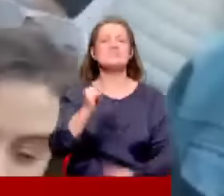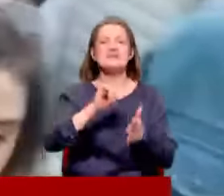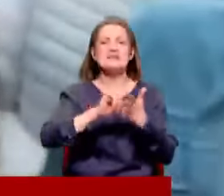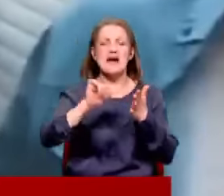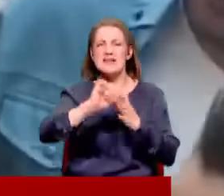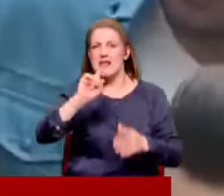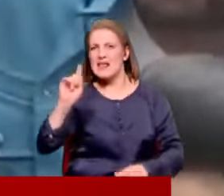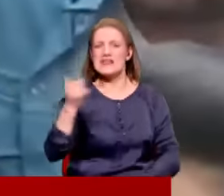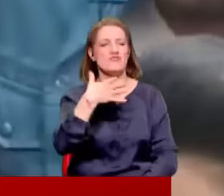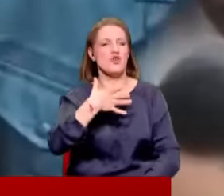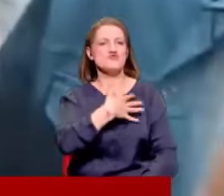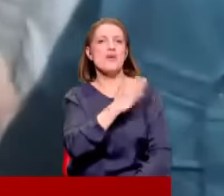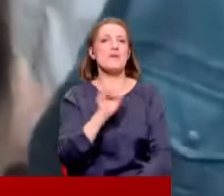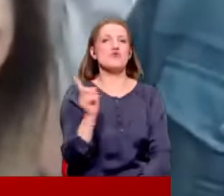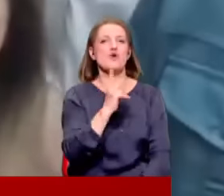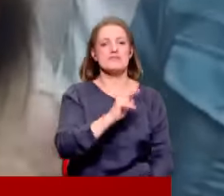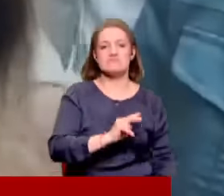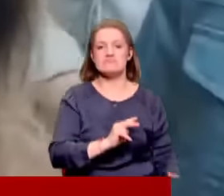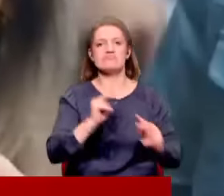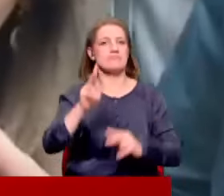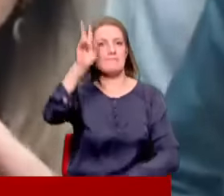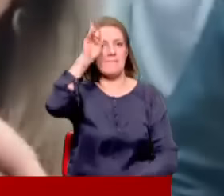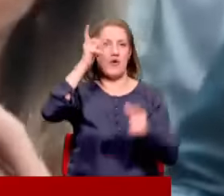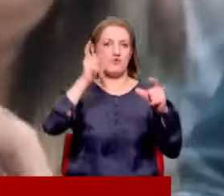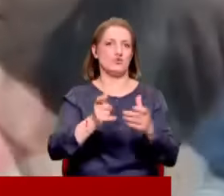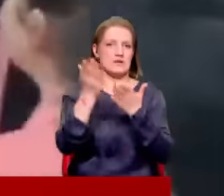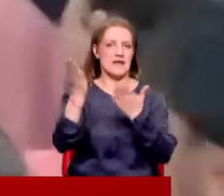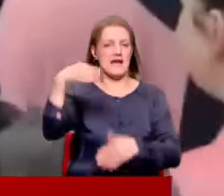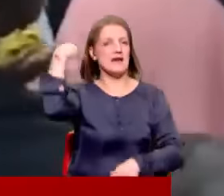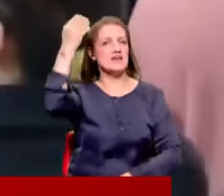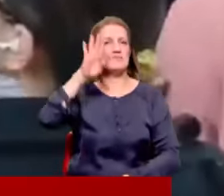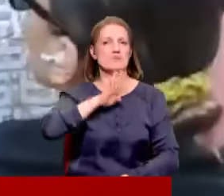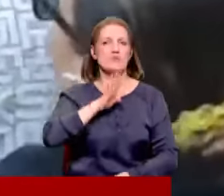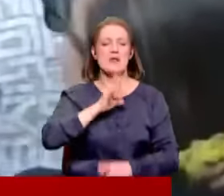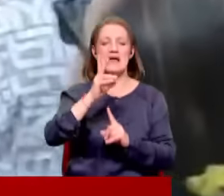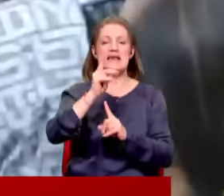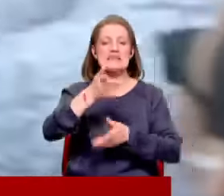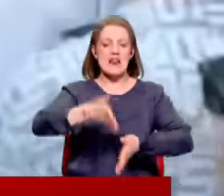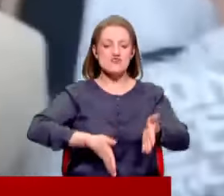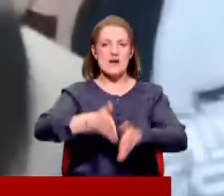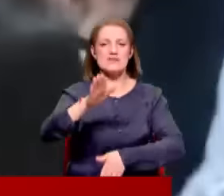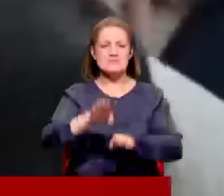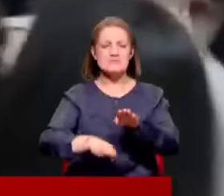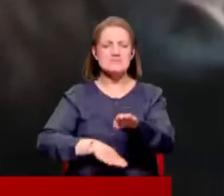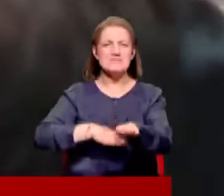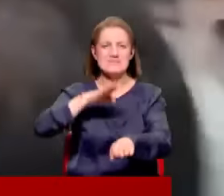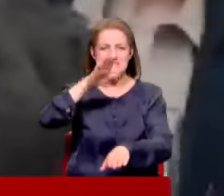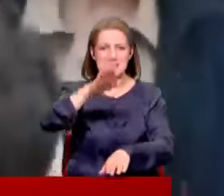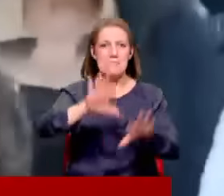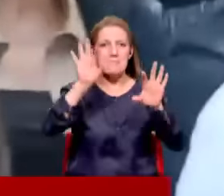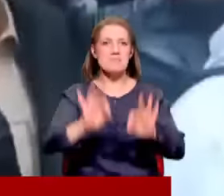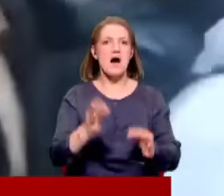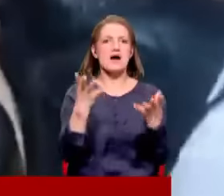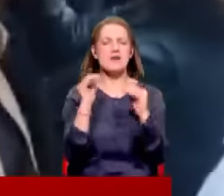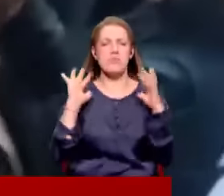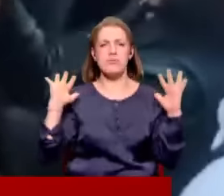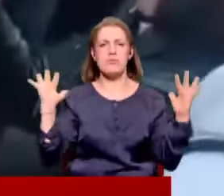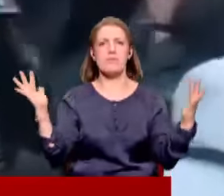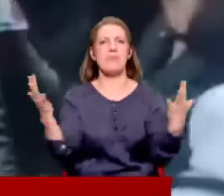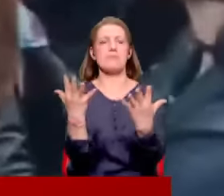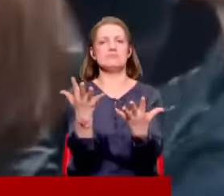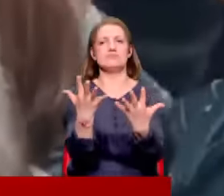Tarihinde ilk kez CHP yönetimine geçen Beyoğlu'ndaydı. İmamoğlu İstiklal Caddesi'ne adım atar atmaz kalabalık sardı